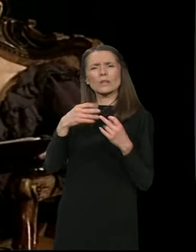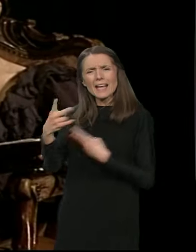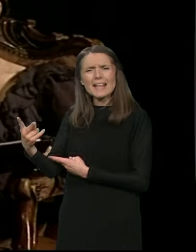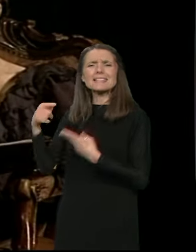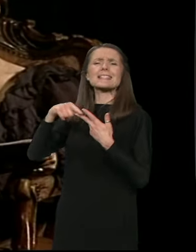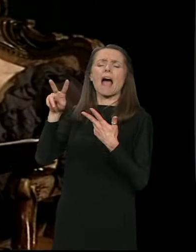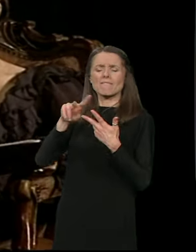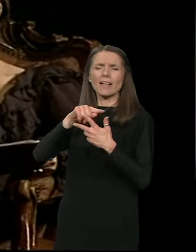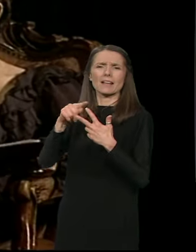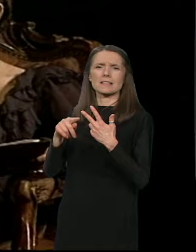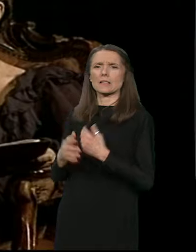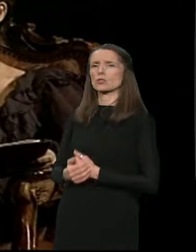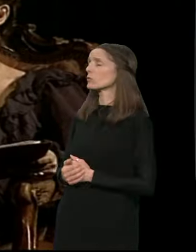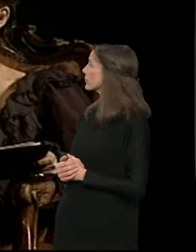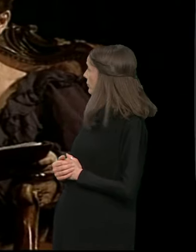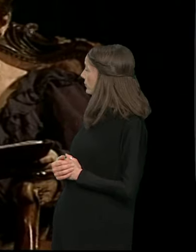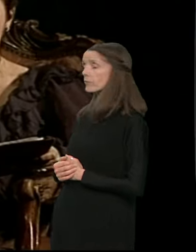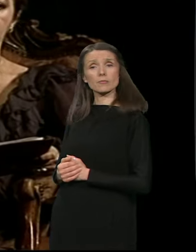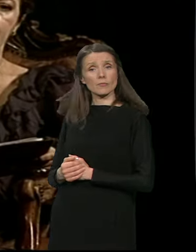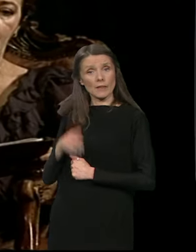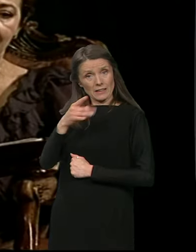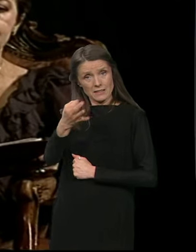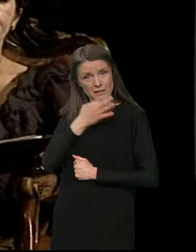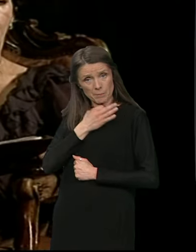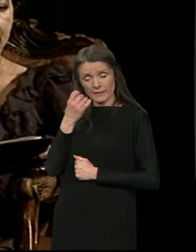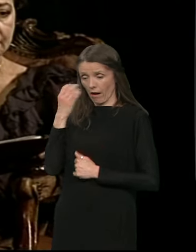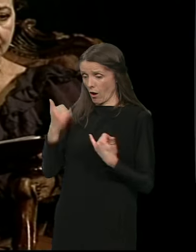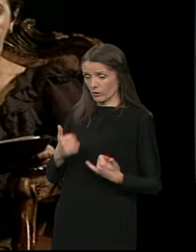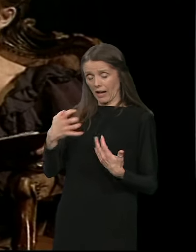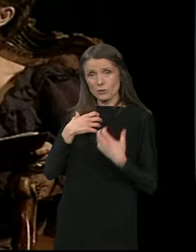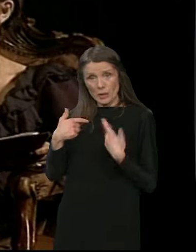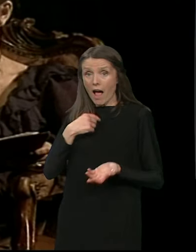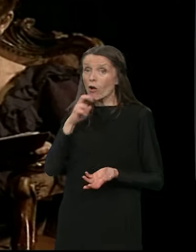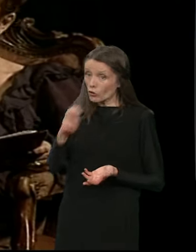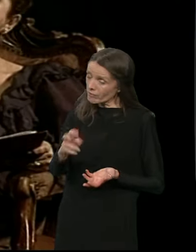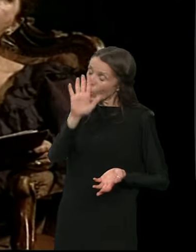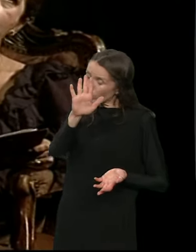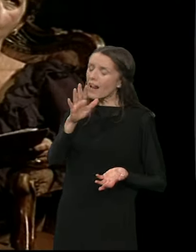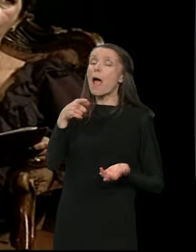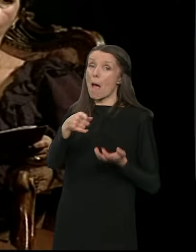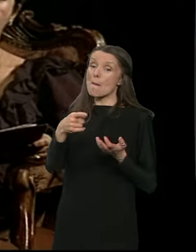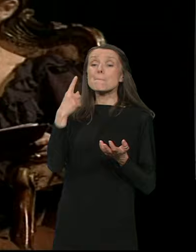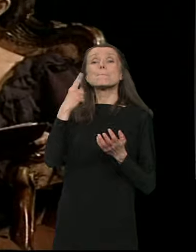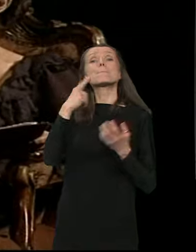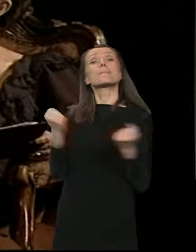tako. Nisam prečula, malo pre si pitao kada danas počinje proba i odgovor glasi proba je